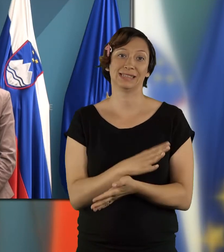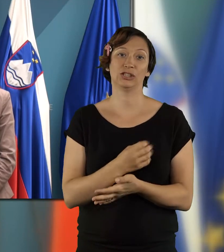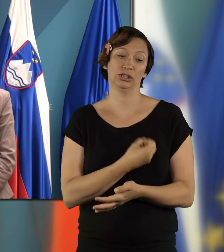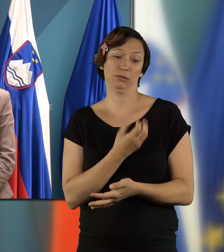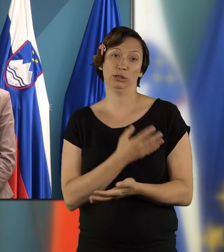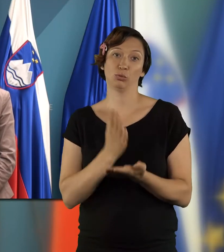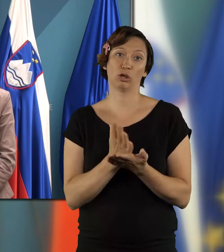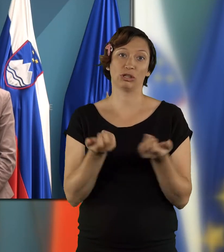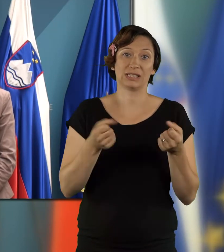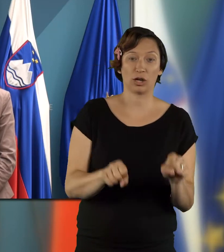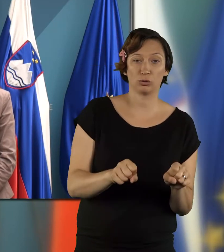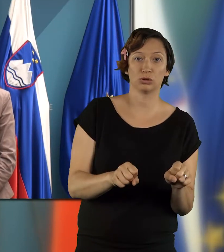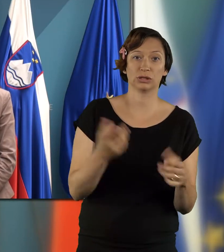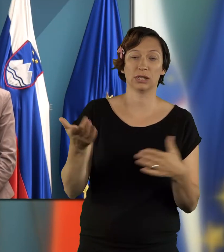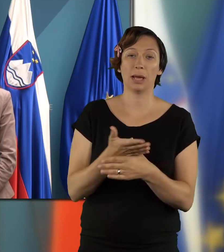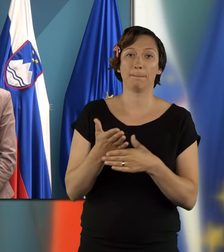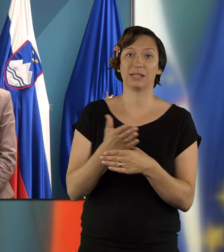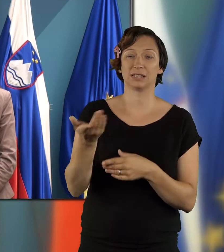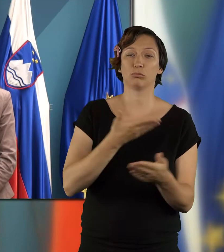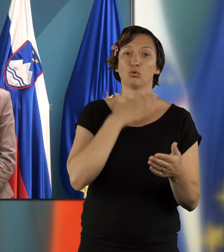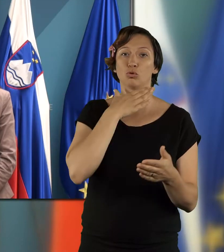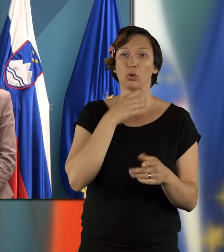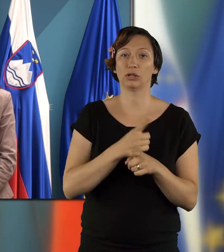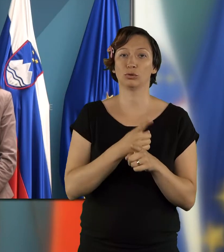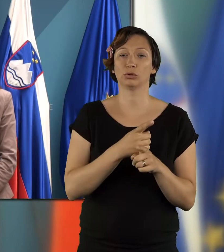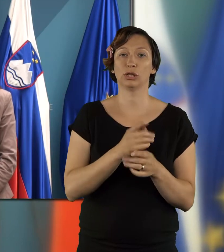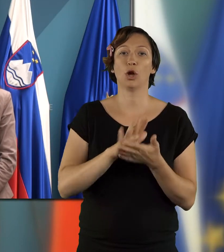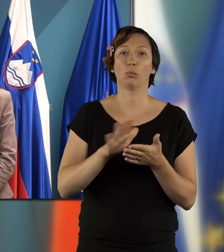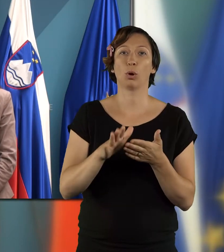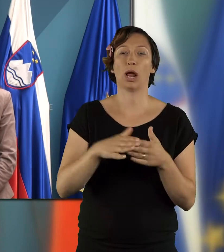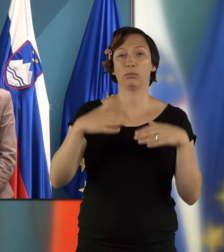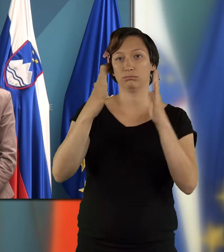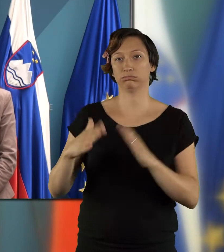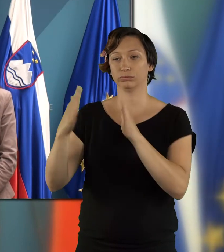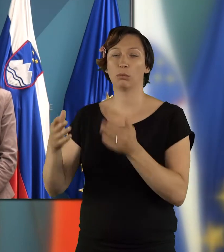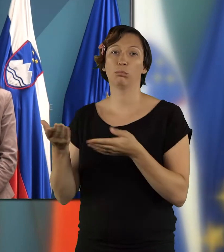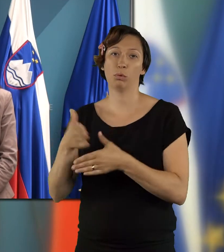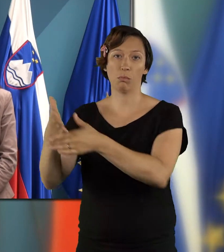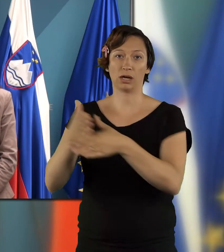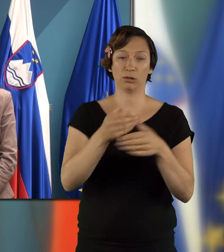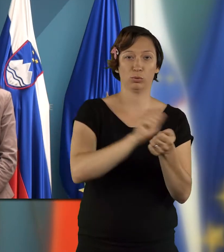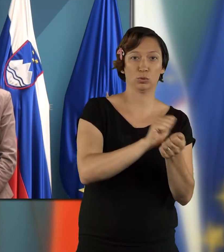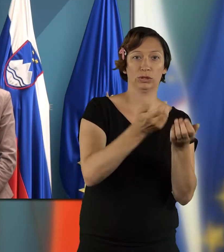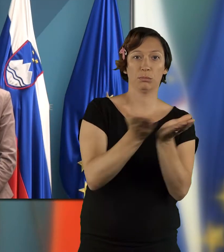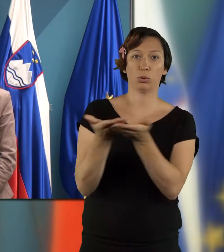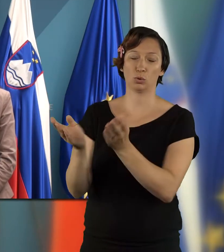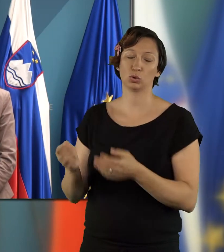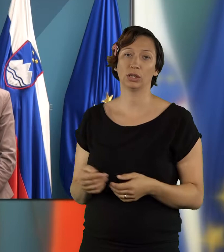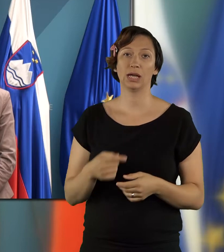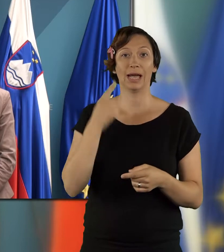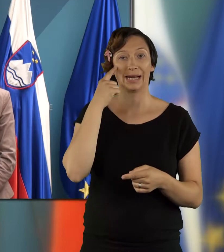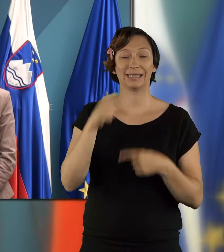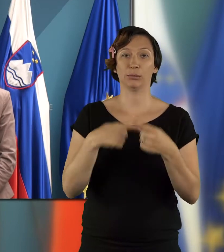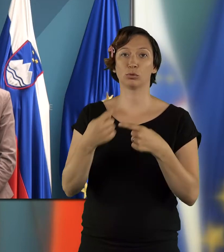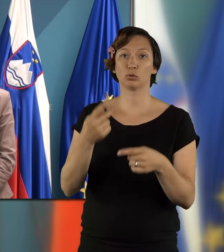matura ravno zaključila, tako da so si med seboj šole tudi z uporabo objektov pomagale. Glede samih postopkov pa bomo